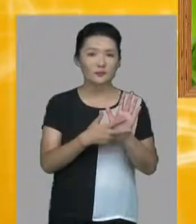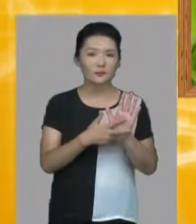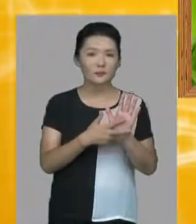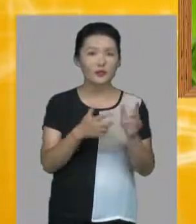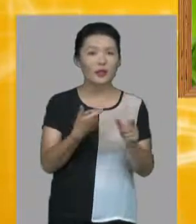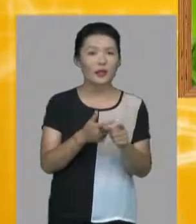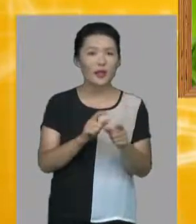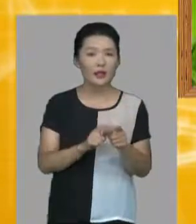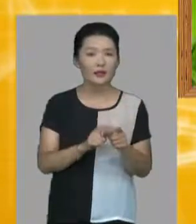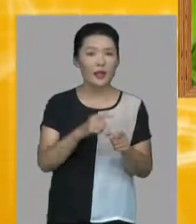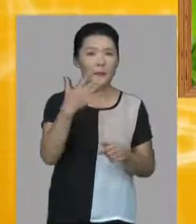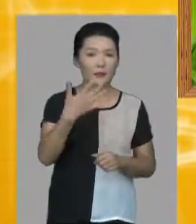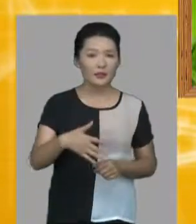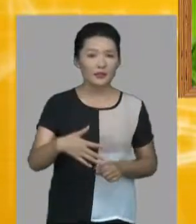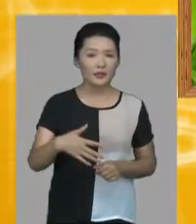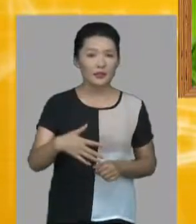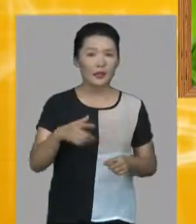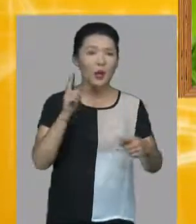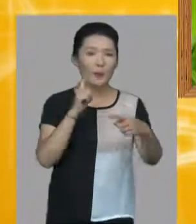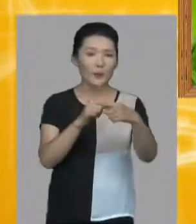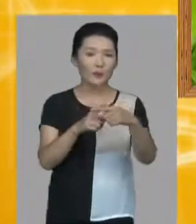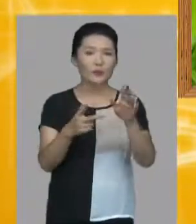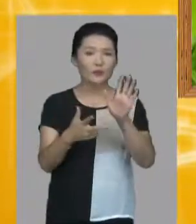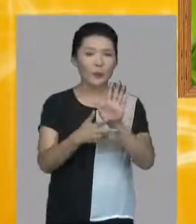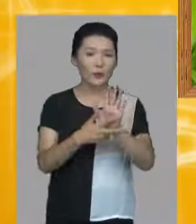58 – это 50 плюс